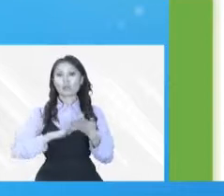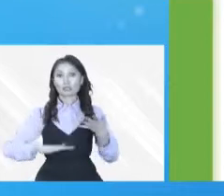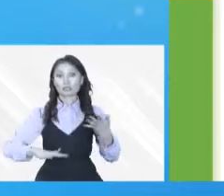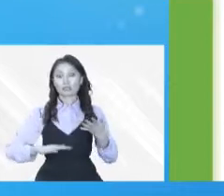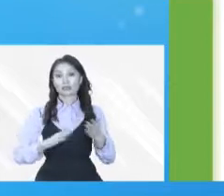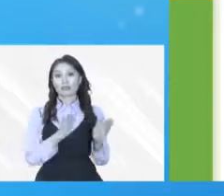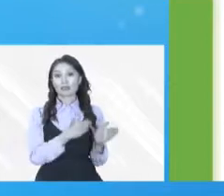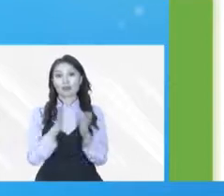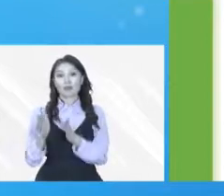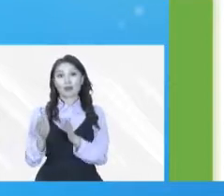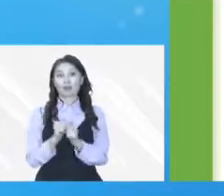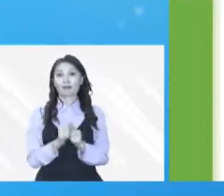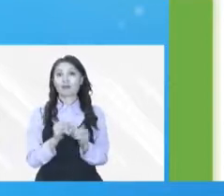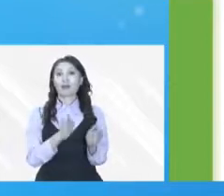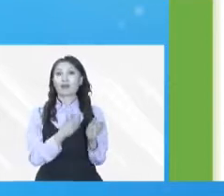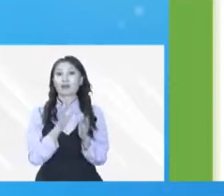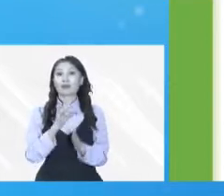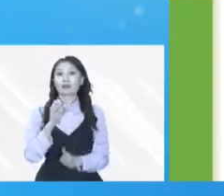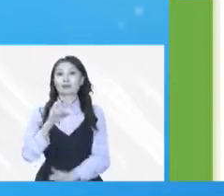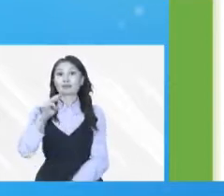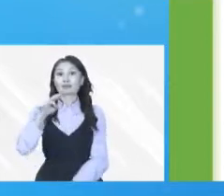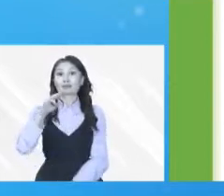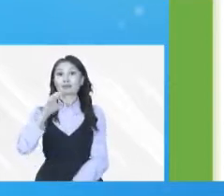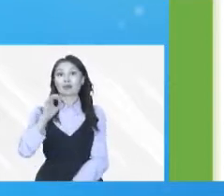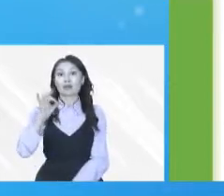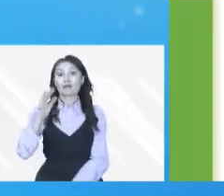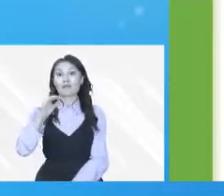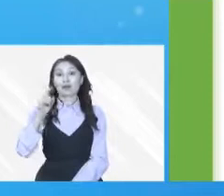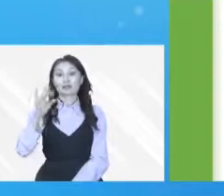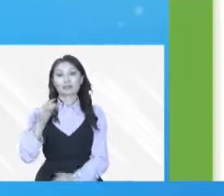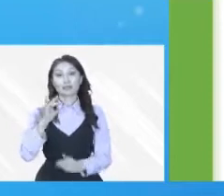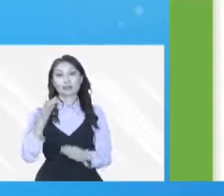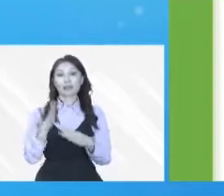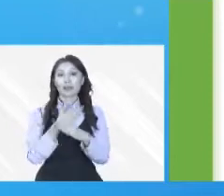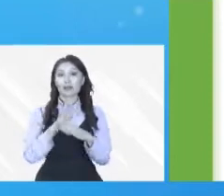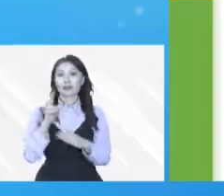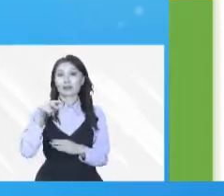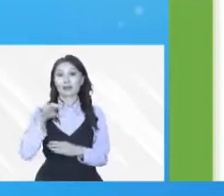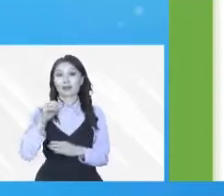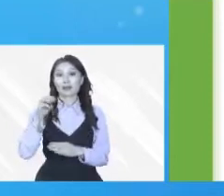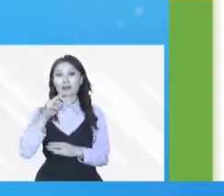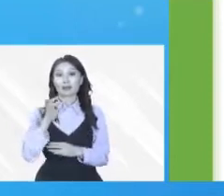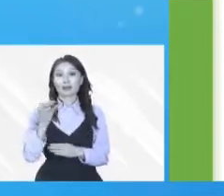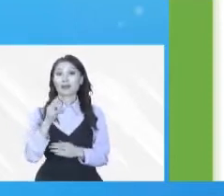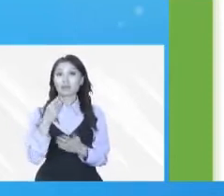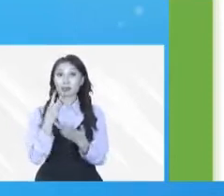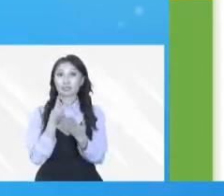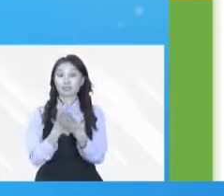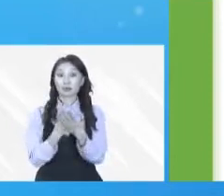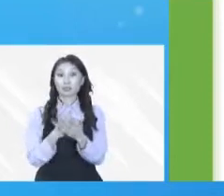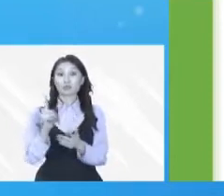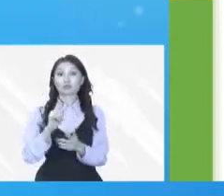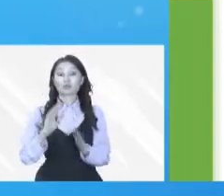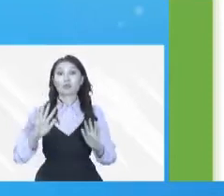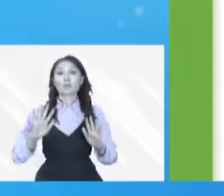продолжительности интервалов – интерфазы и деления клетки. Мы рассмотрели,